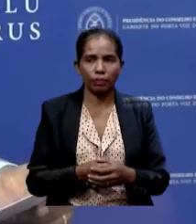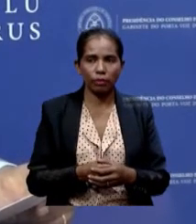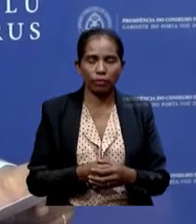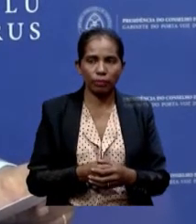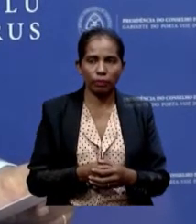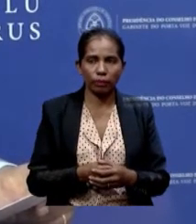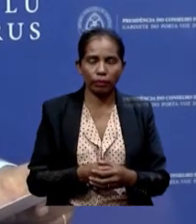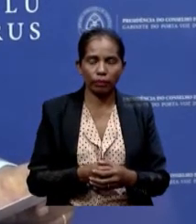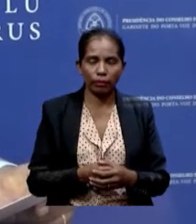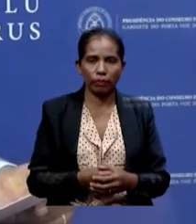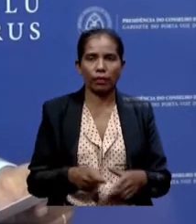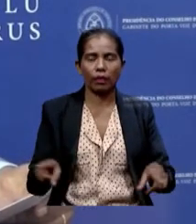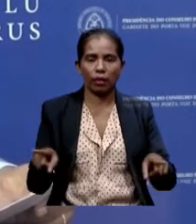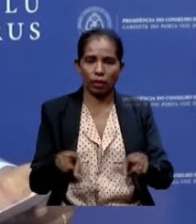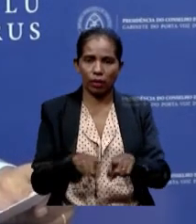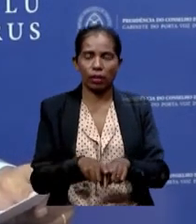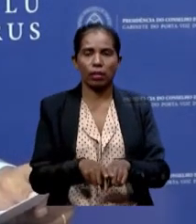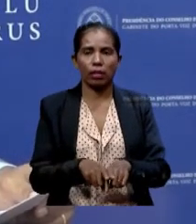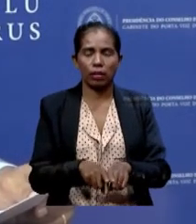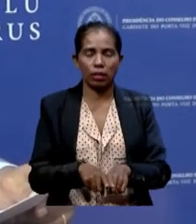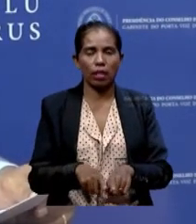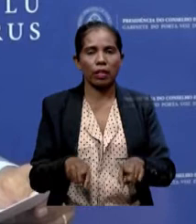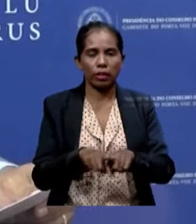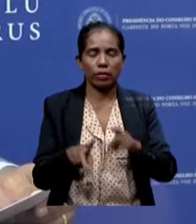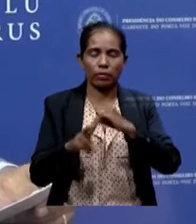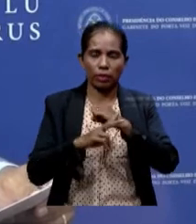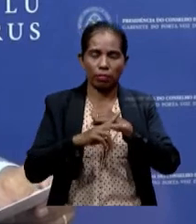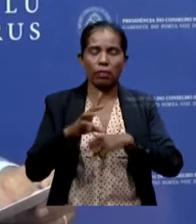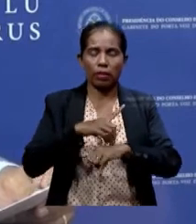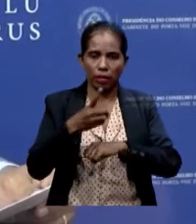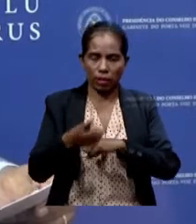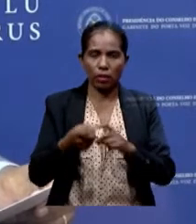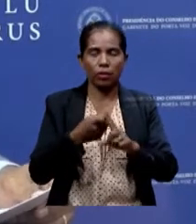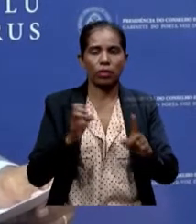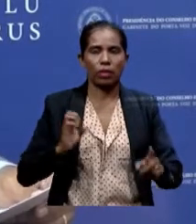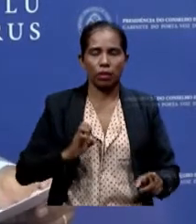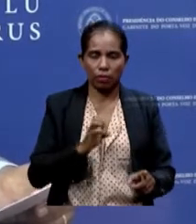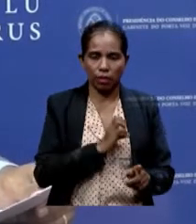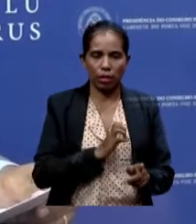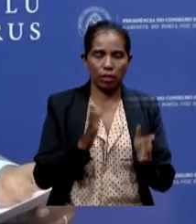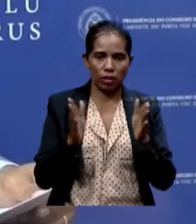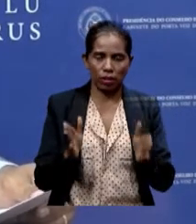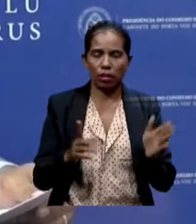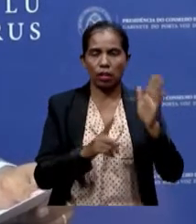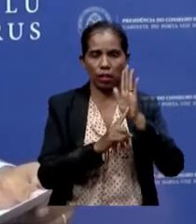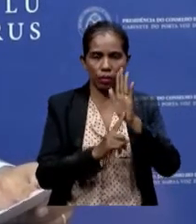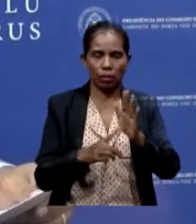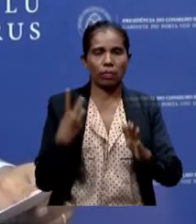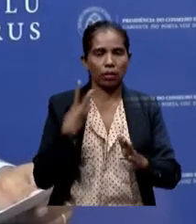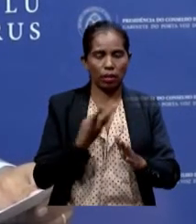kanek sai vítima ba desastre idene husi embaixada sai hato mai i hetene parte